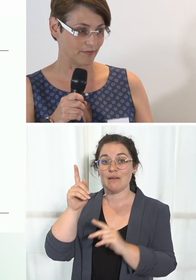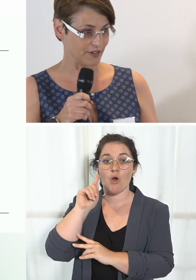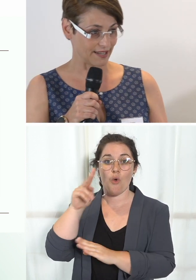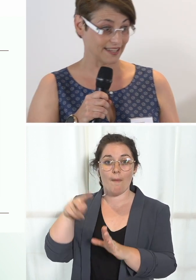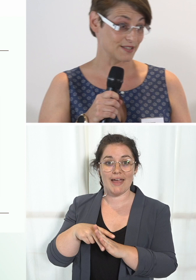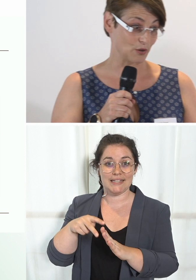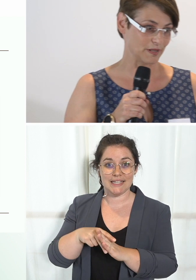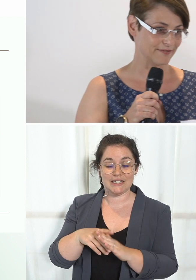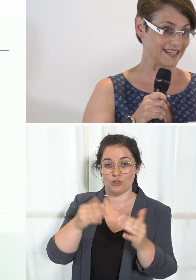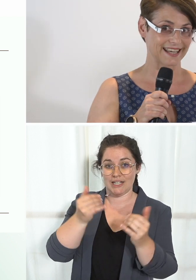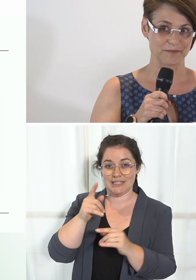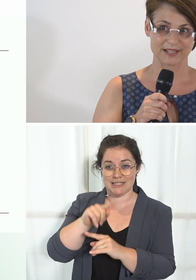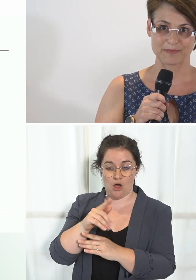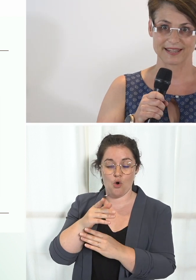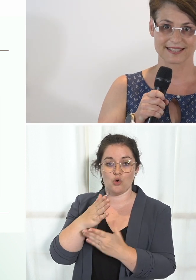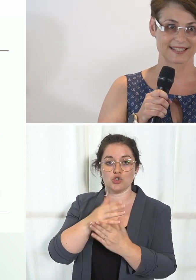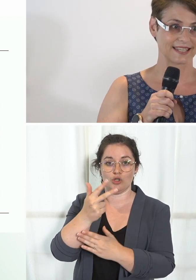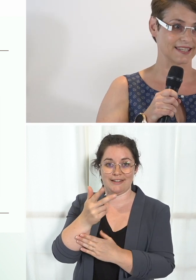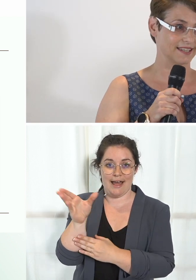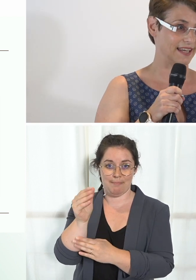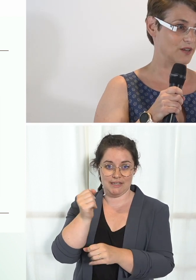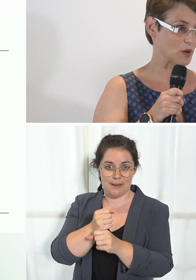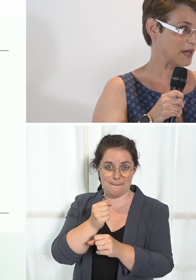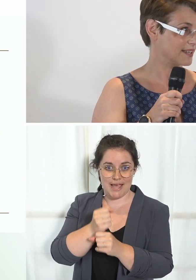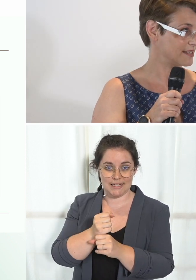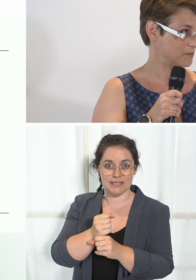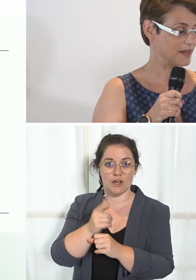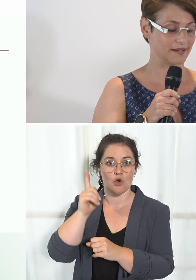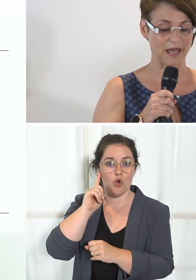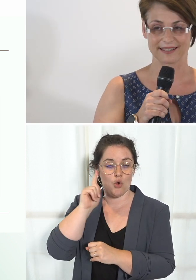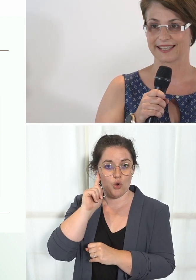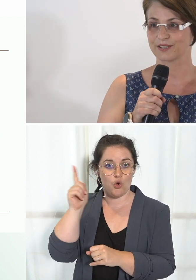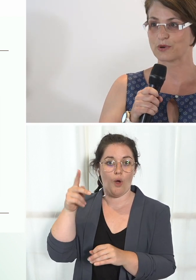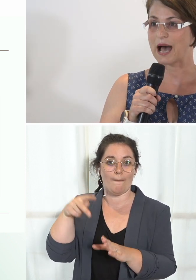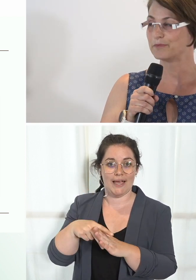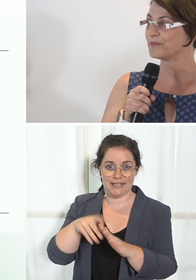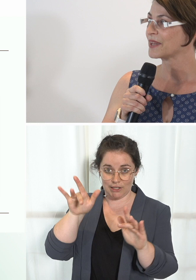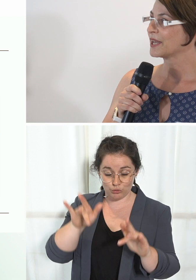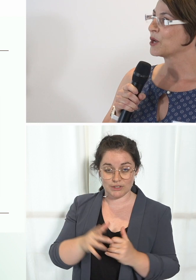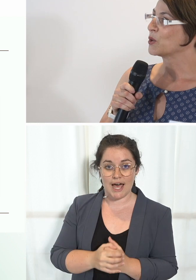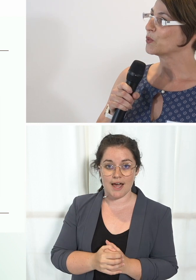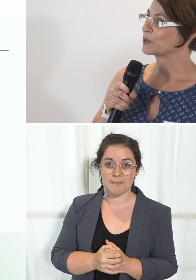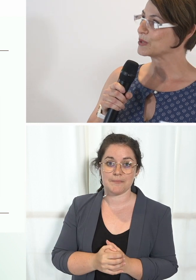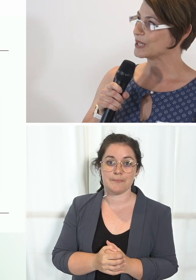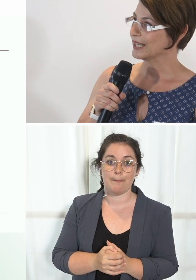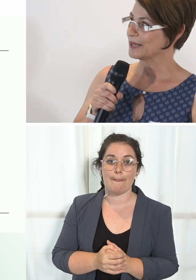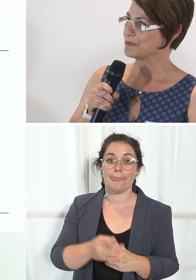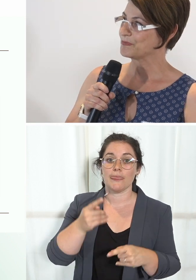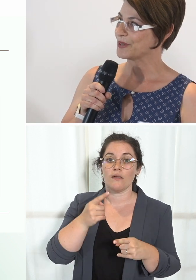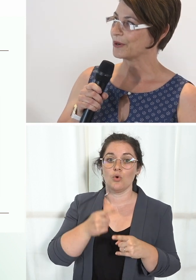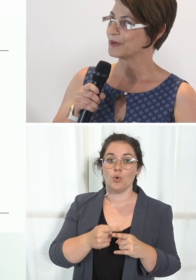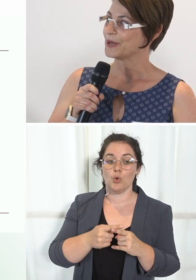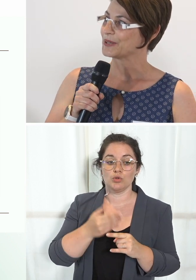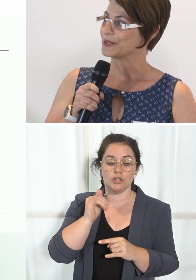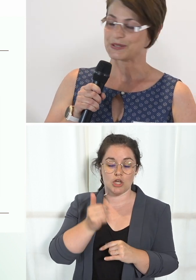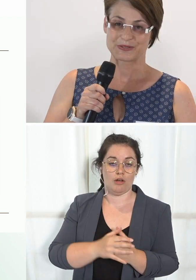Hörbeeinträchtigung haben wir jetzt auch mittlerweile 3 Mitarbeiter, die eine Hörbeeinträchtigung haben. Und